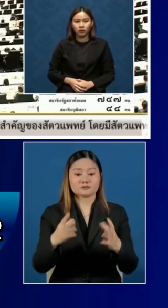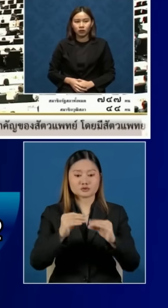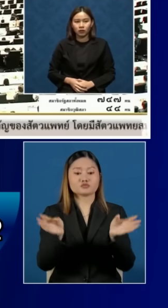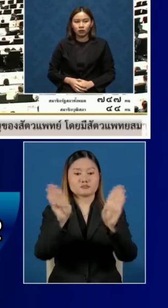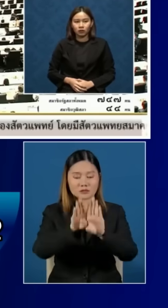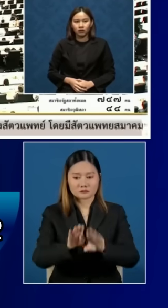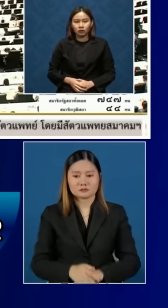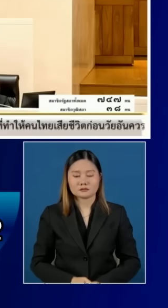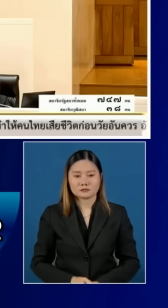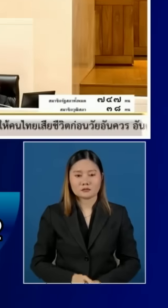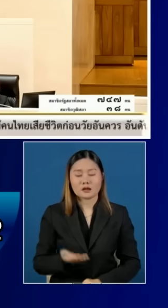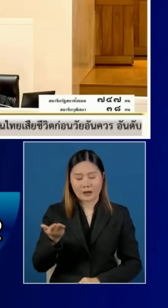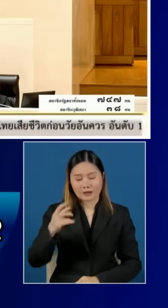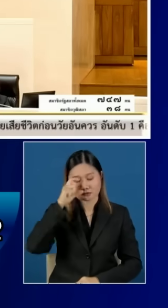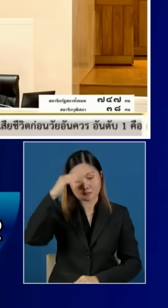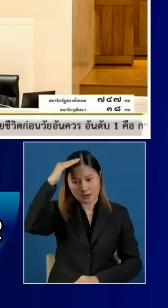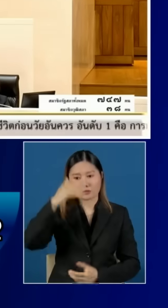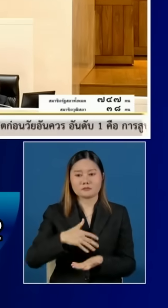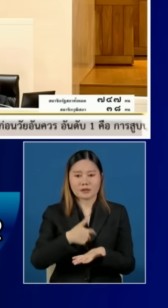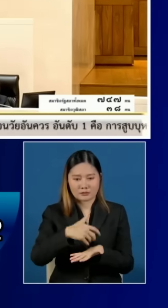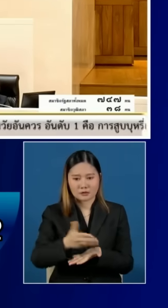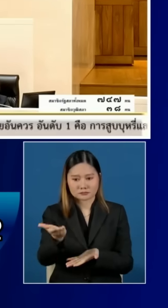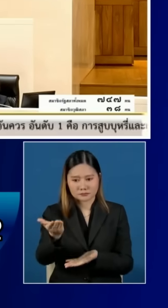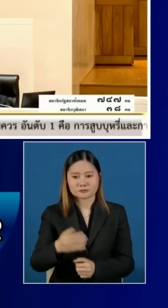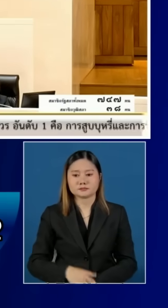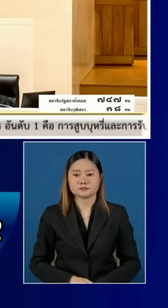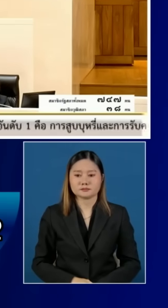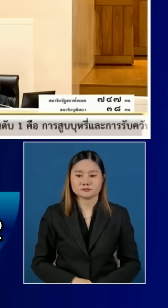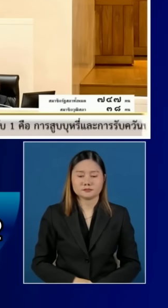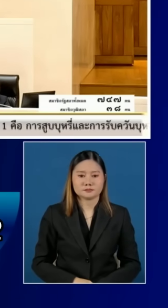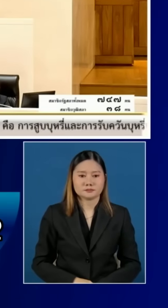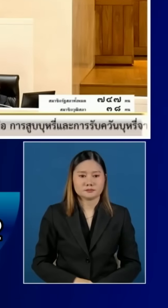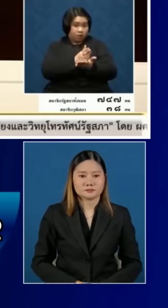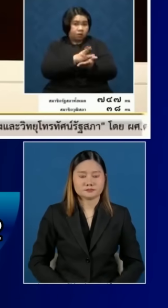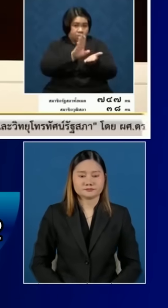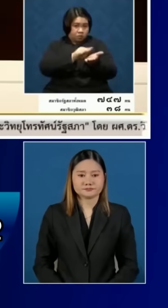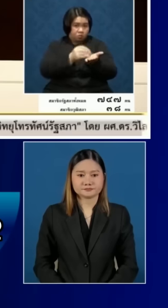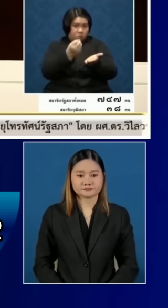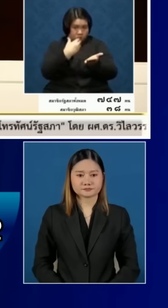เนี่ยเดี๋ยวให้คุณรังสิมันต์โรมลงรายละเอียดนะครับเชิญครับ